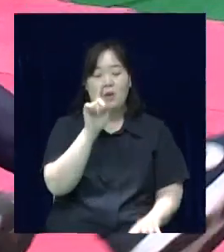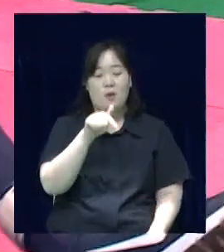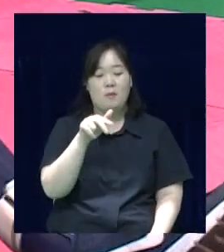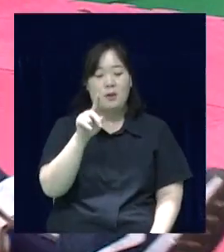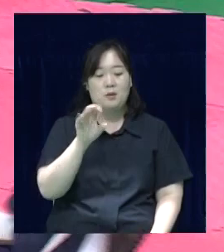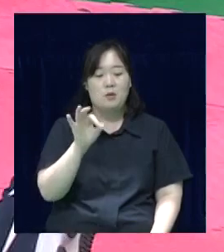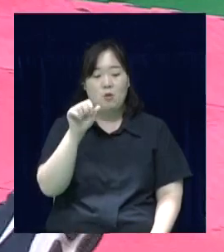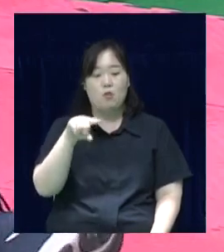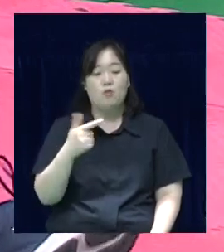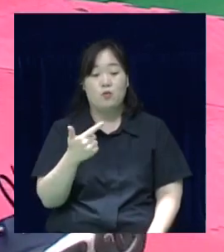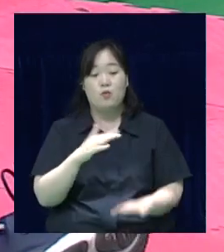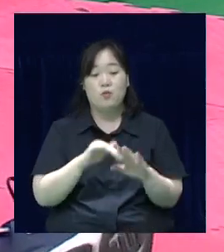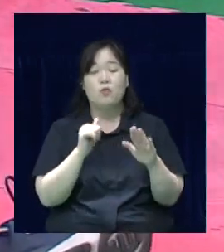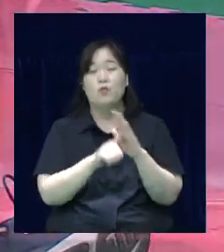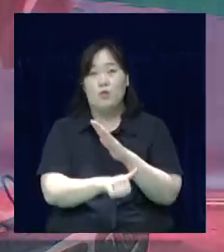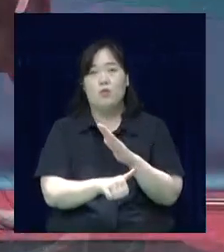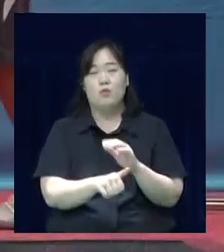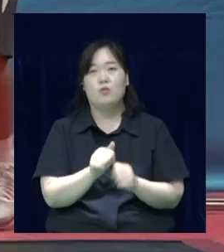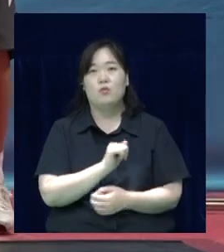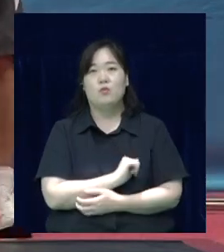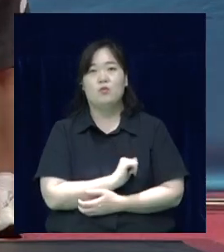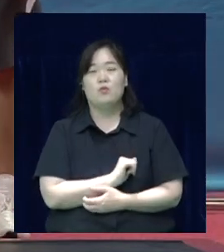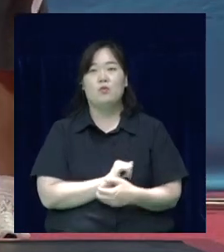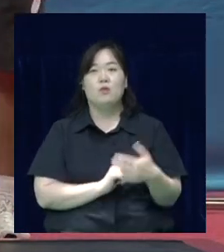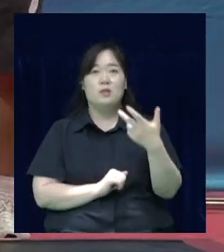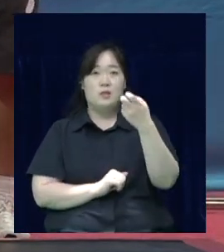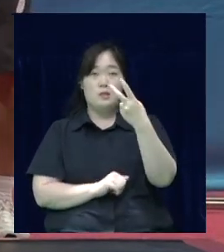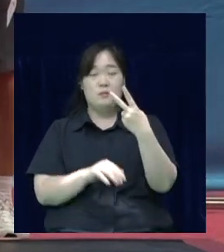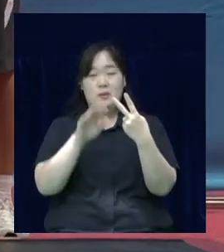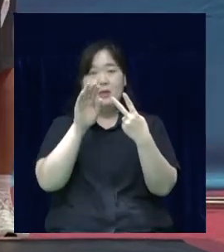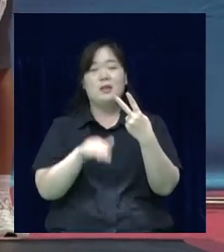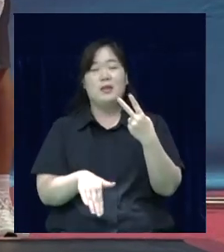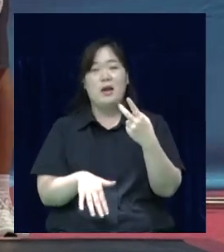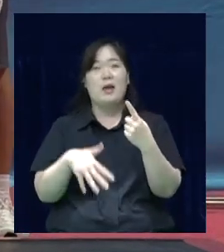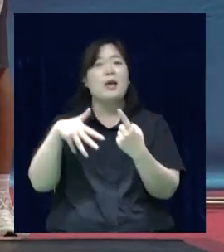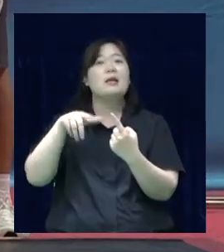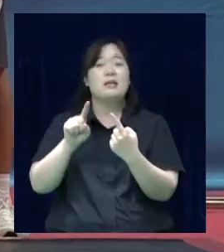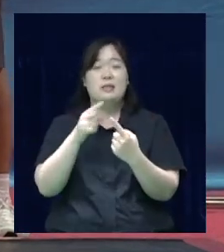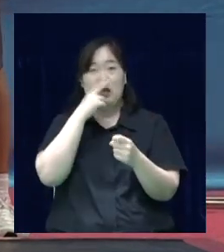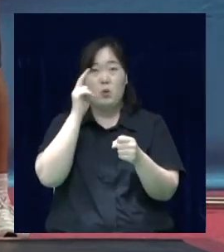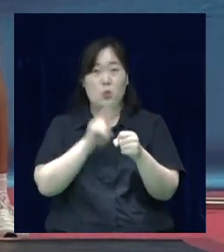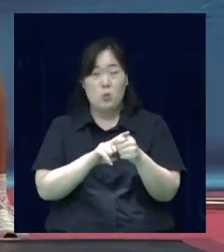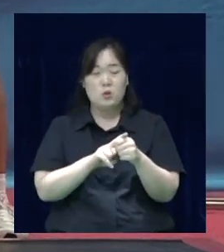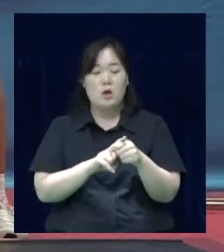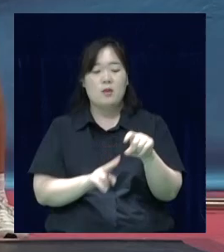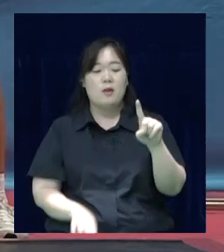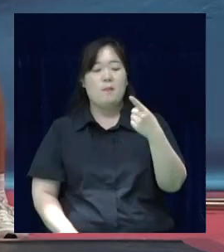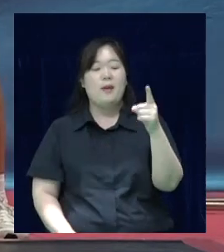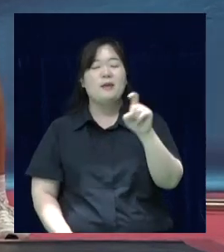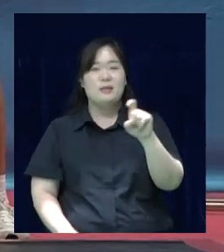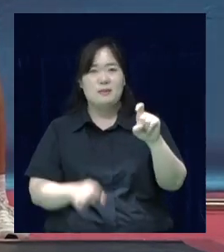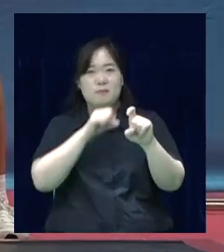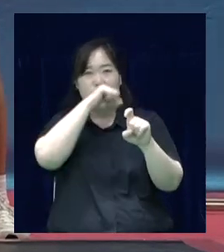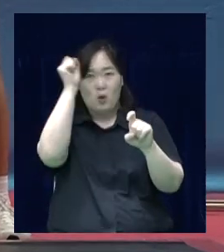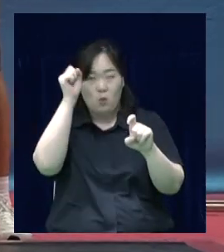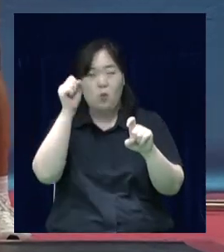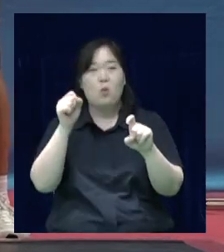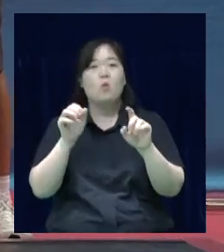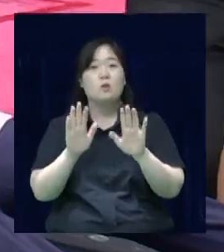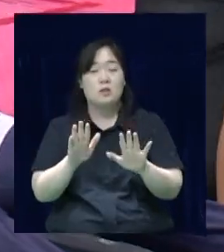이어가겠습니다. 72kg 이하 체급에서 앞서 1차 시도는 110kg 성공을 했었고 2차